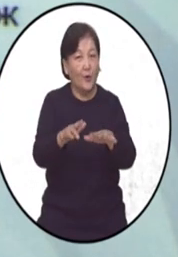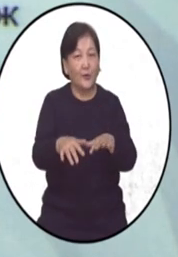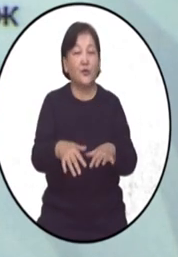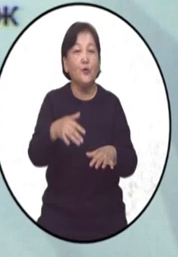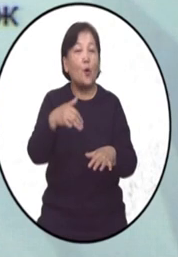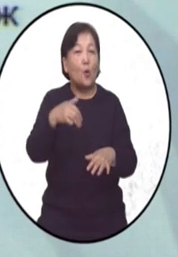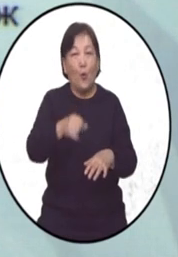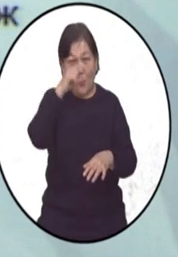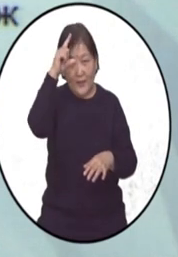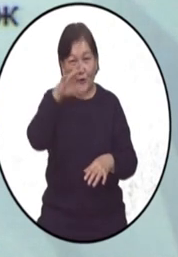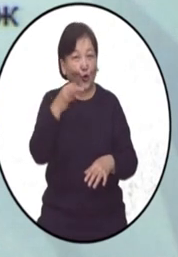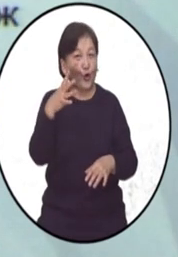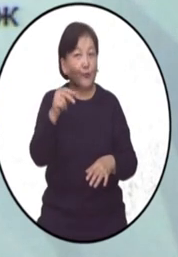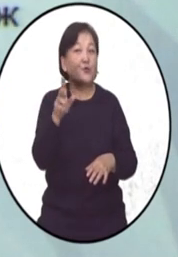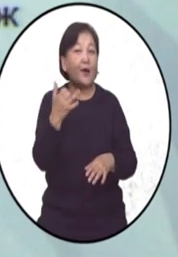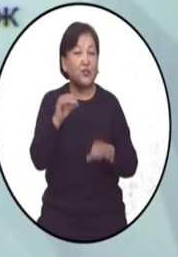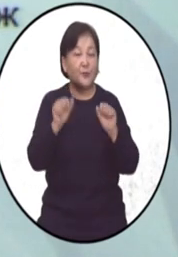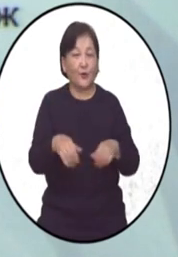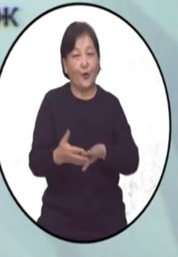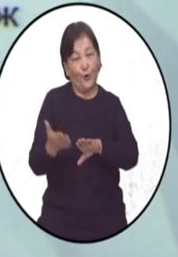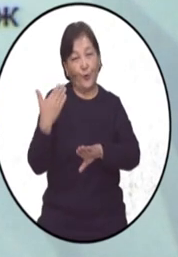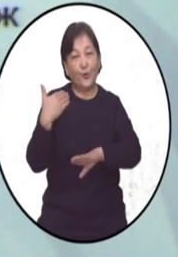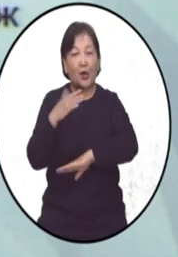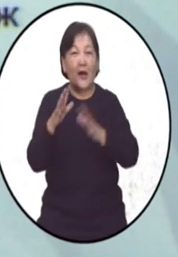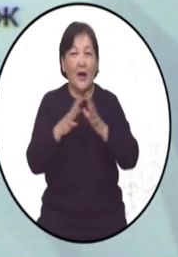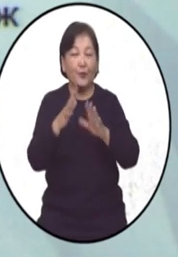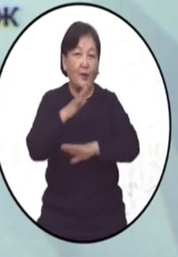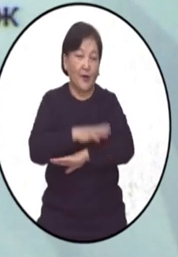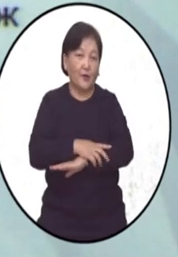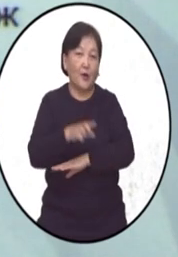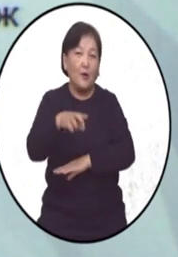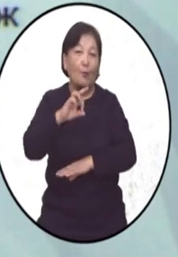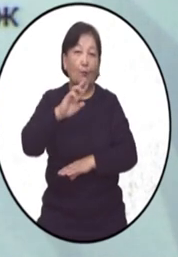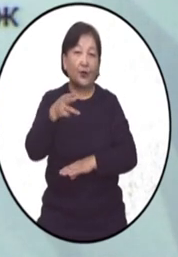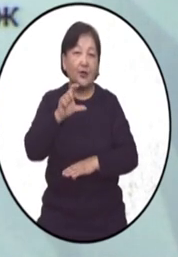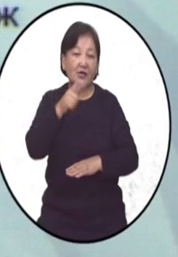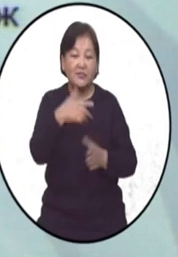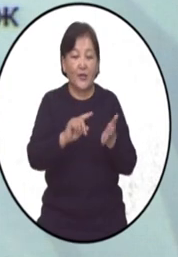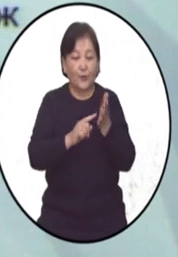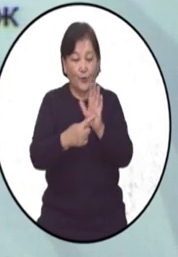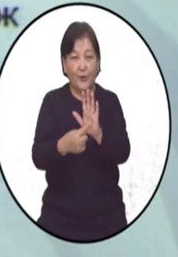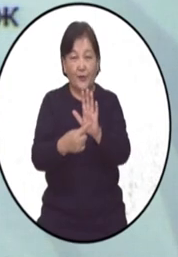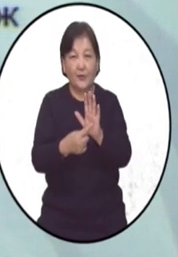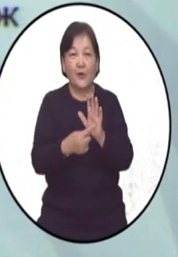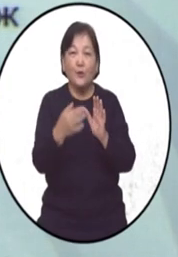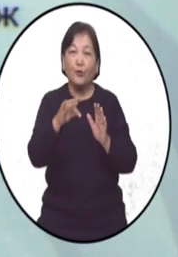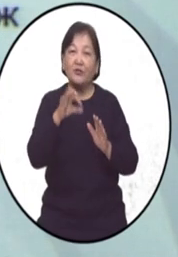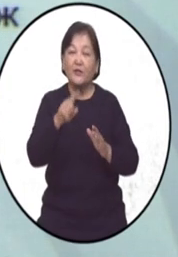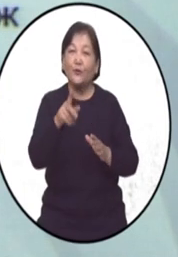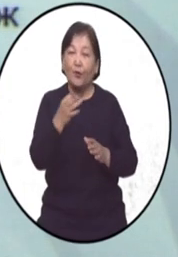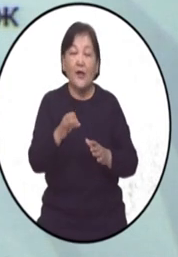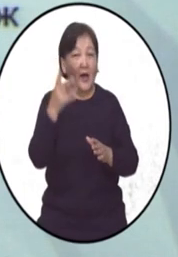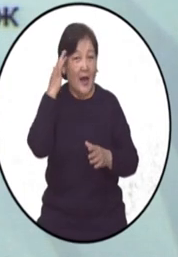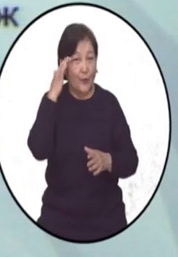болно. За бид өмнөх ангид бол алгоритмыг блок схемээр дүрслэх болон алгоритмын хэлээр дүрслэх